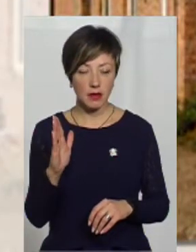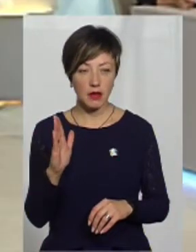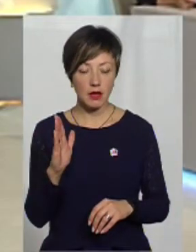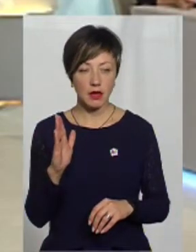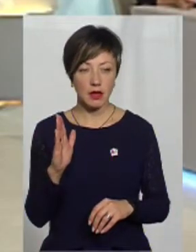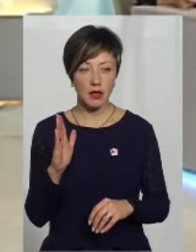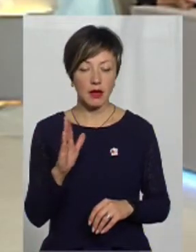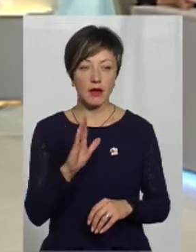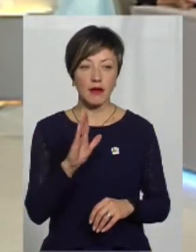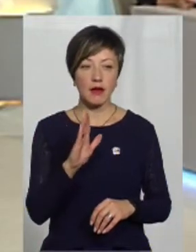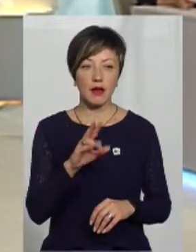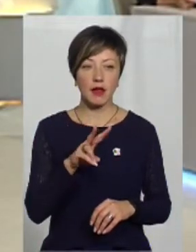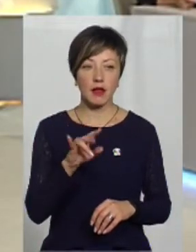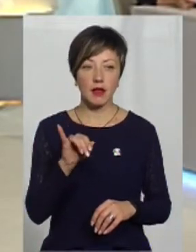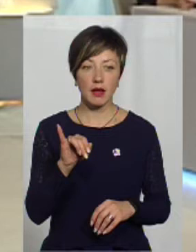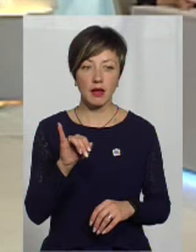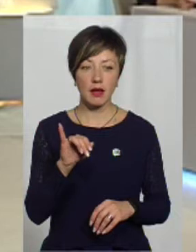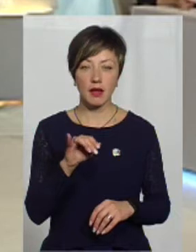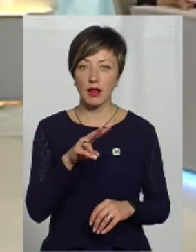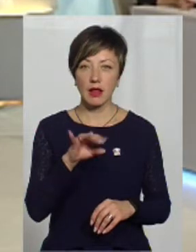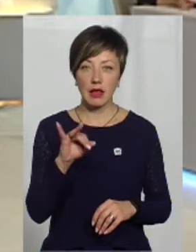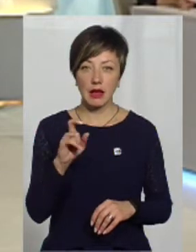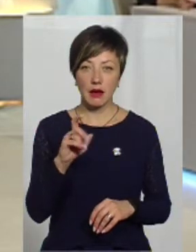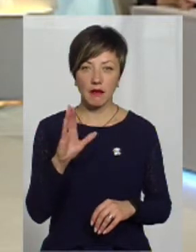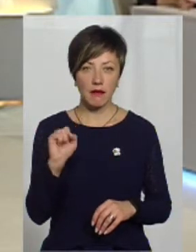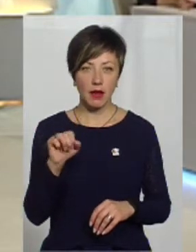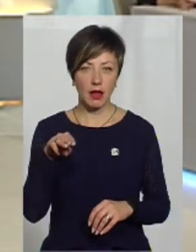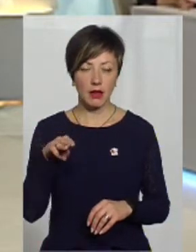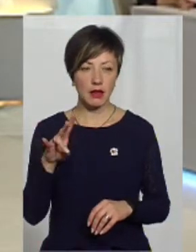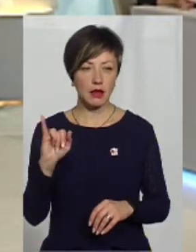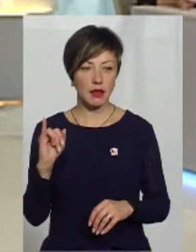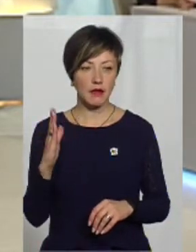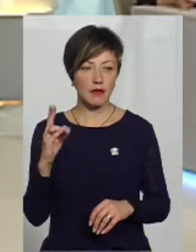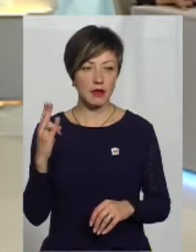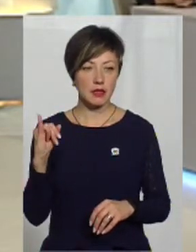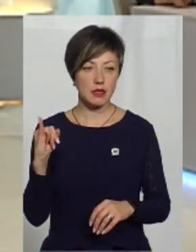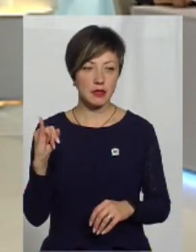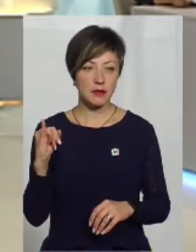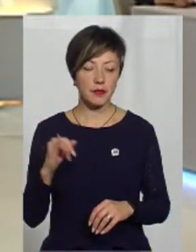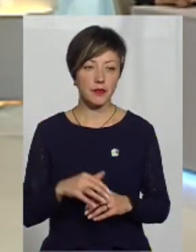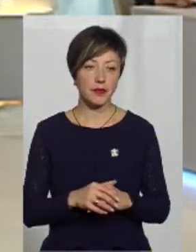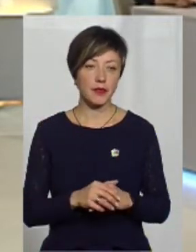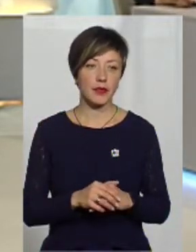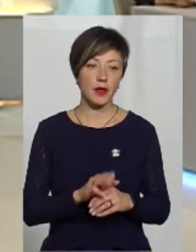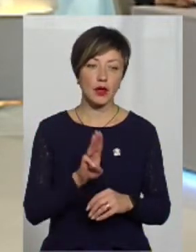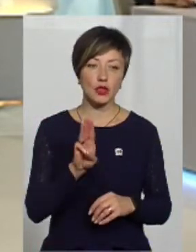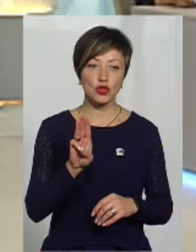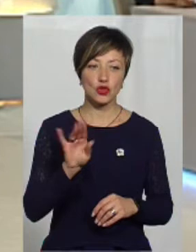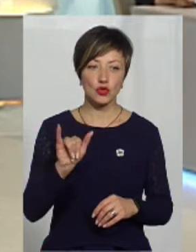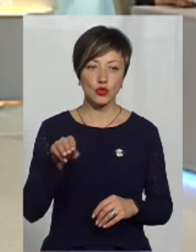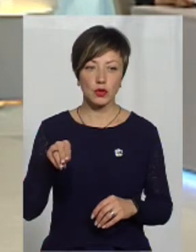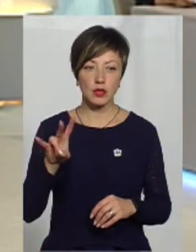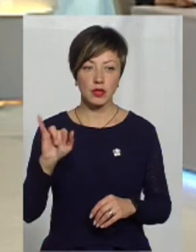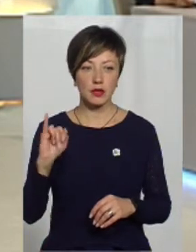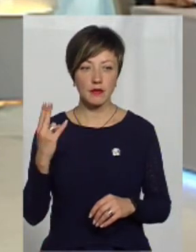Голосків, Вихватнівці і Шутнівці. Це ті,